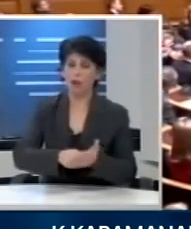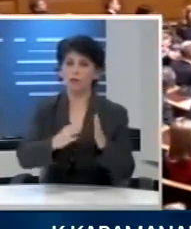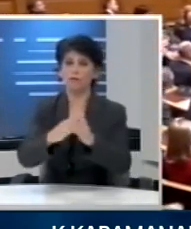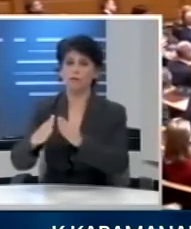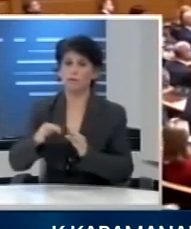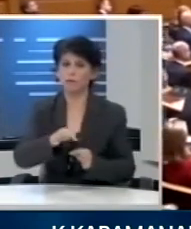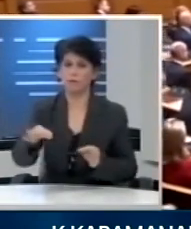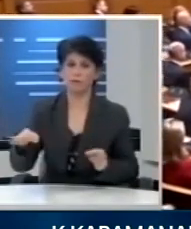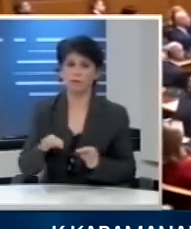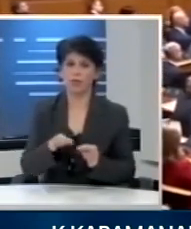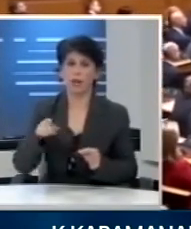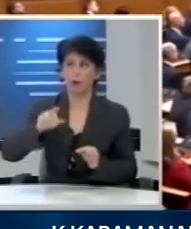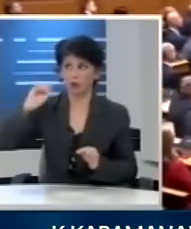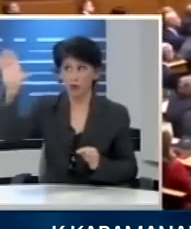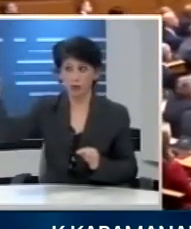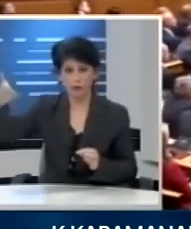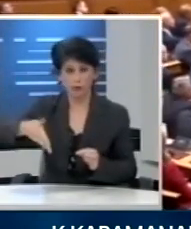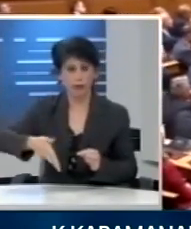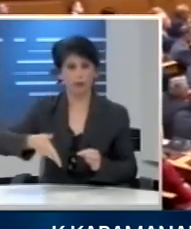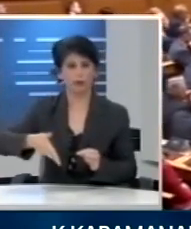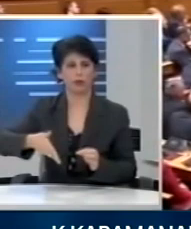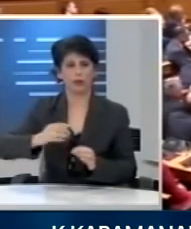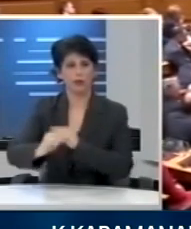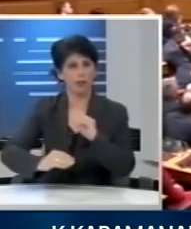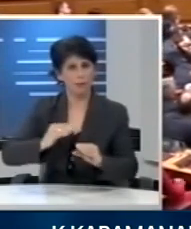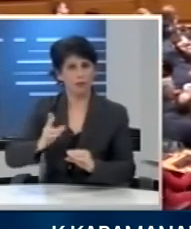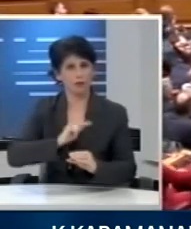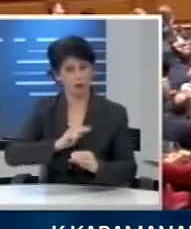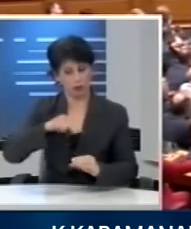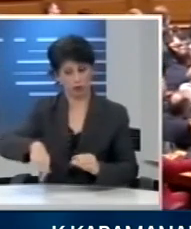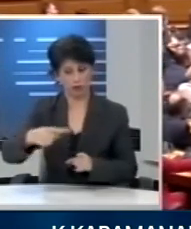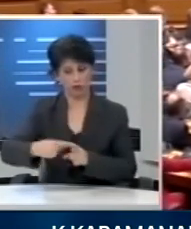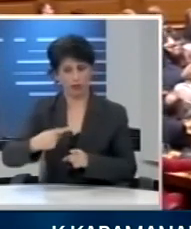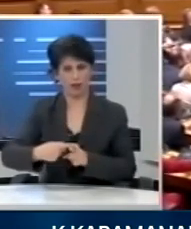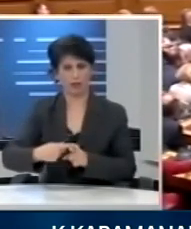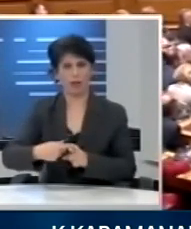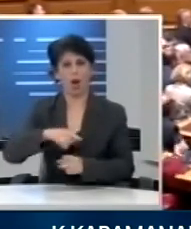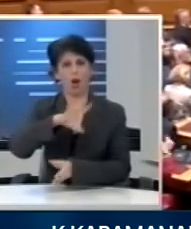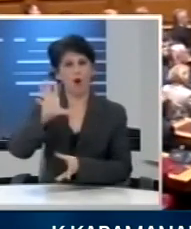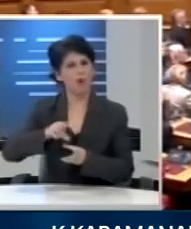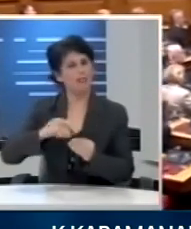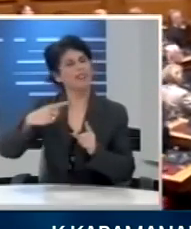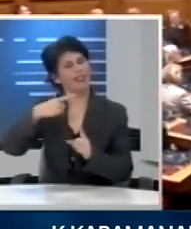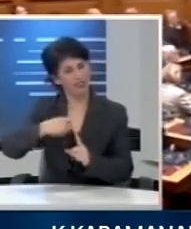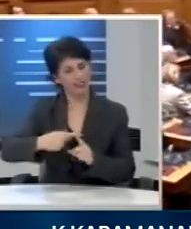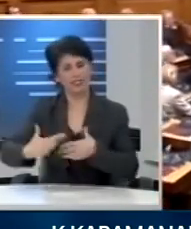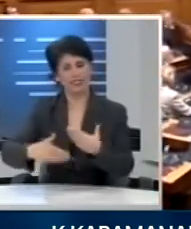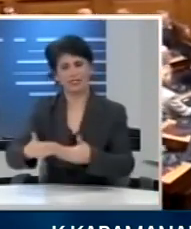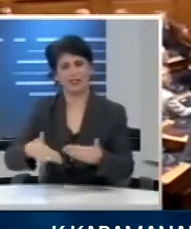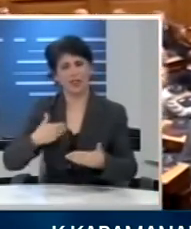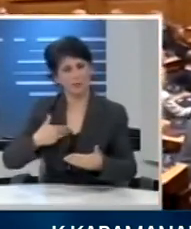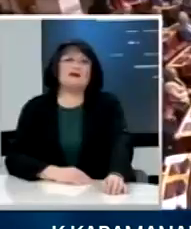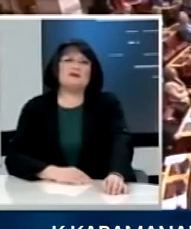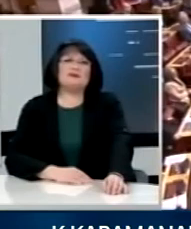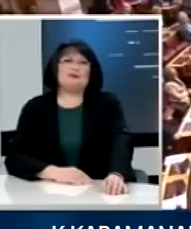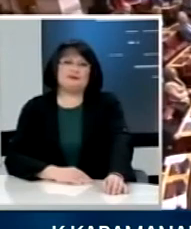με 158 ψήφους υπέρ και 139 κατά και τον Πρωθυπουργό να ανακοινώνει νέα μείωση του έμφυα και μείωση της εισφοράς αλληλεγγύης,